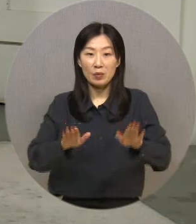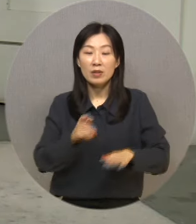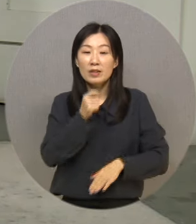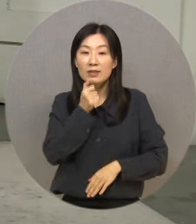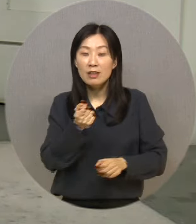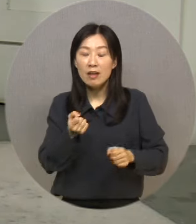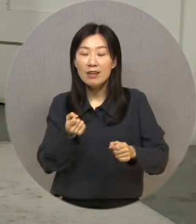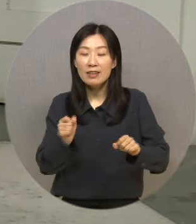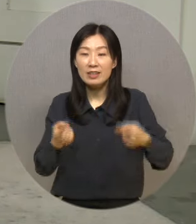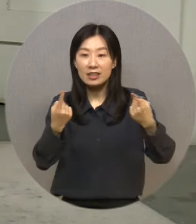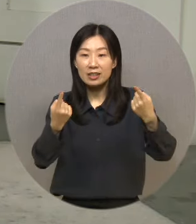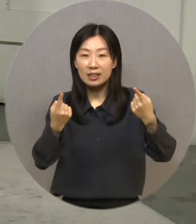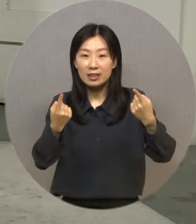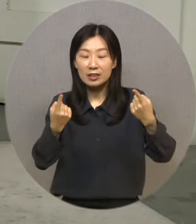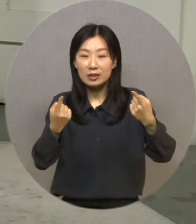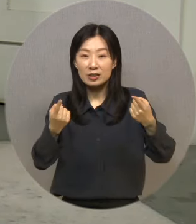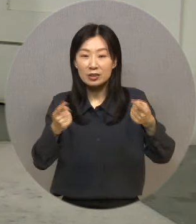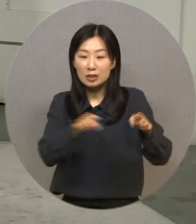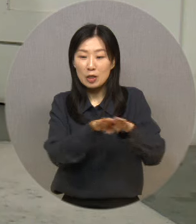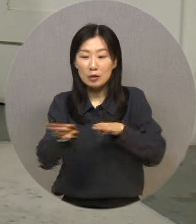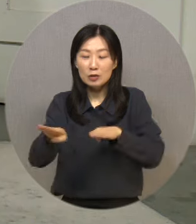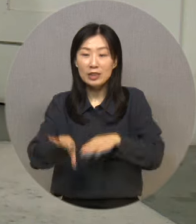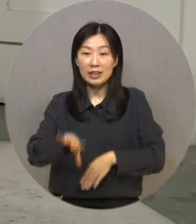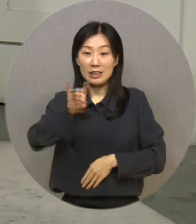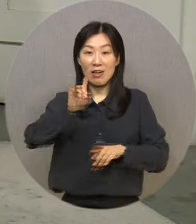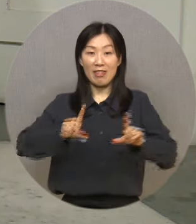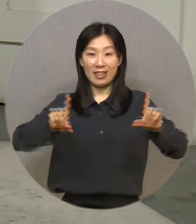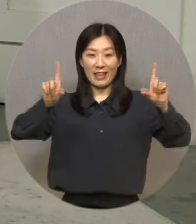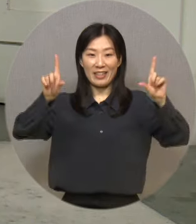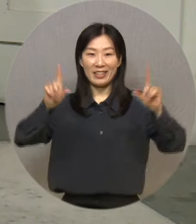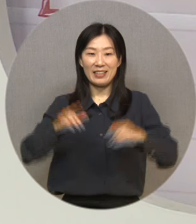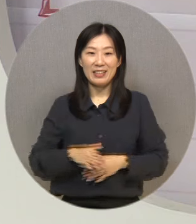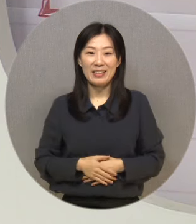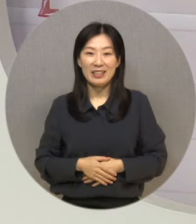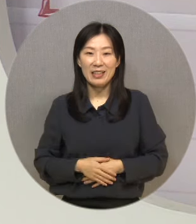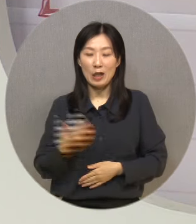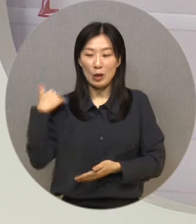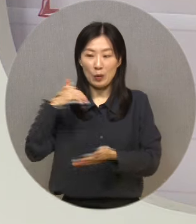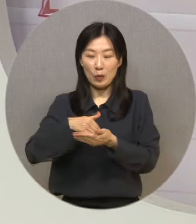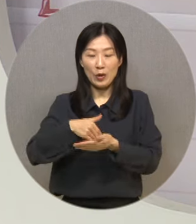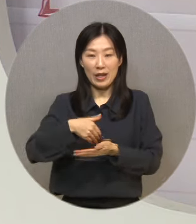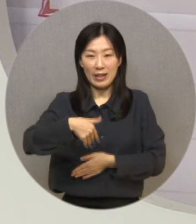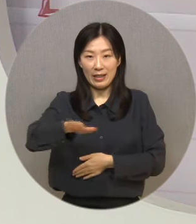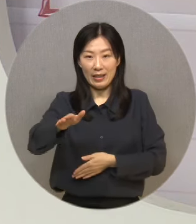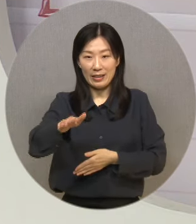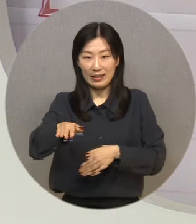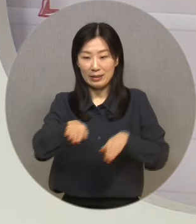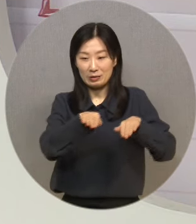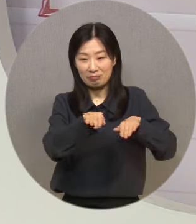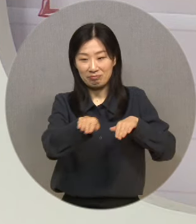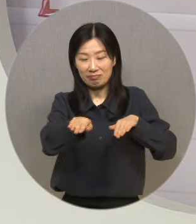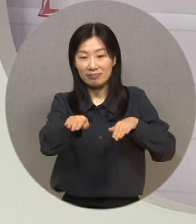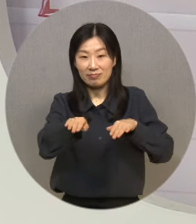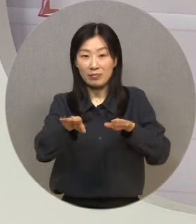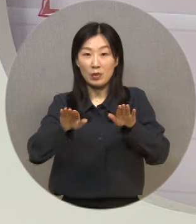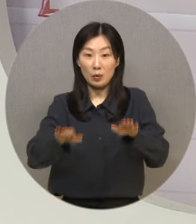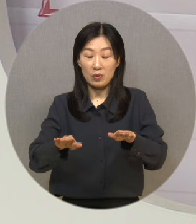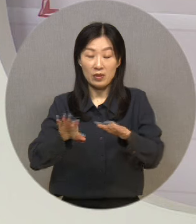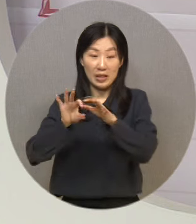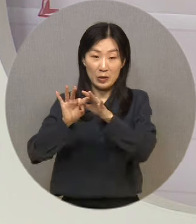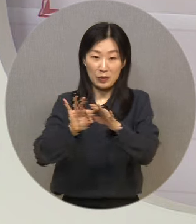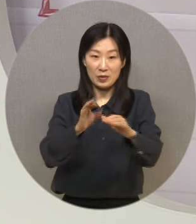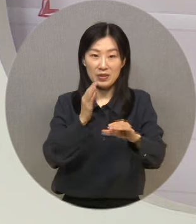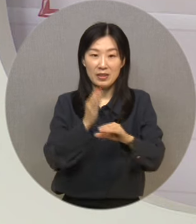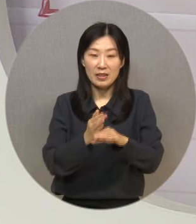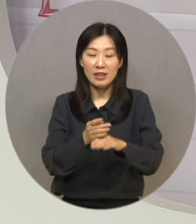연휴 첫날이 되겠습니다. 귀성 행렬은 오늘도 계속 이어지고 있는데요. 고향 찾아가는 길, 설